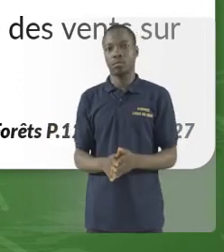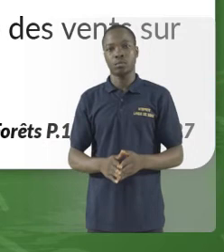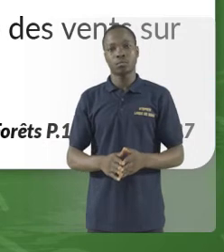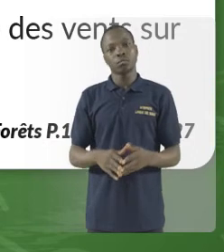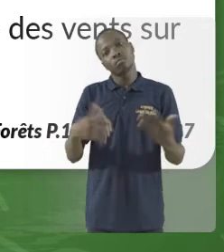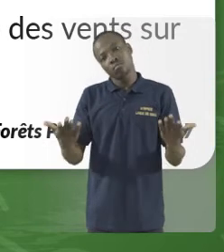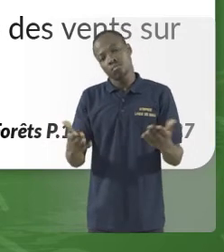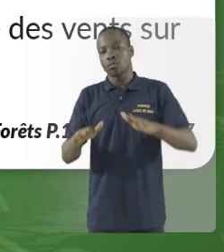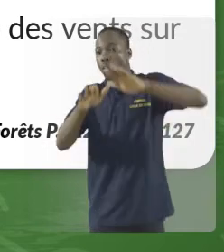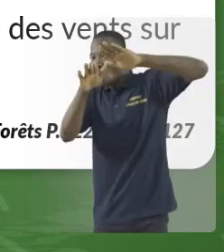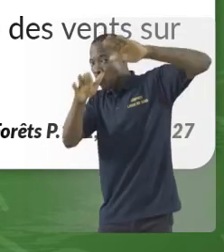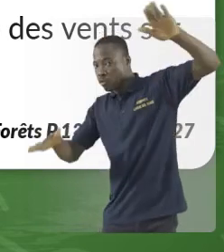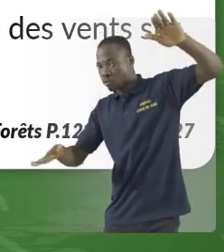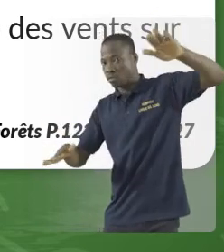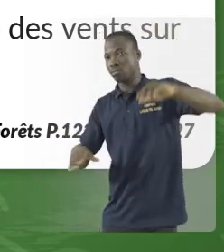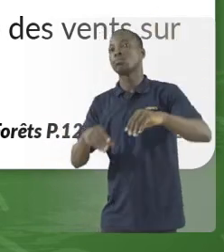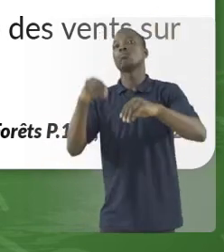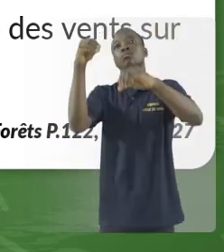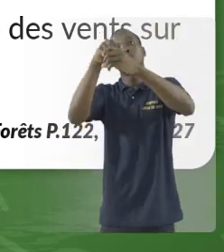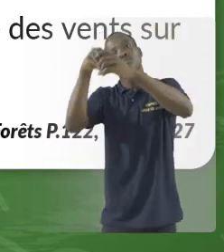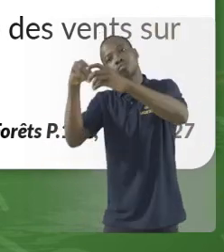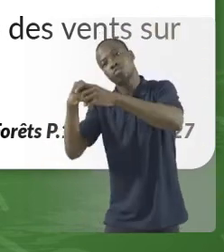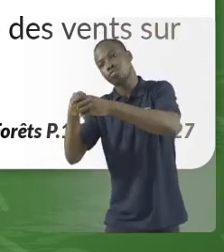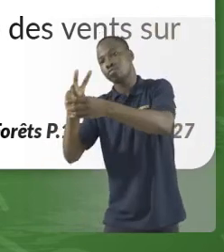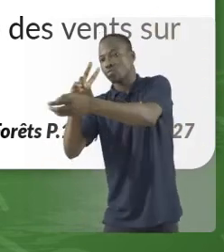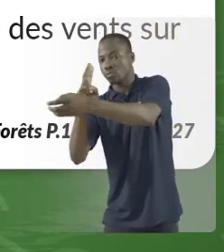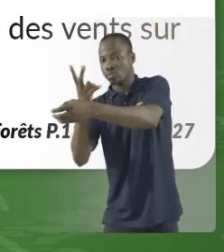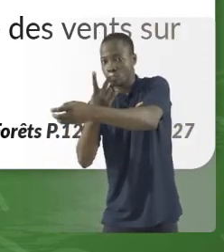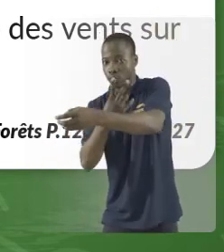réaliser des terrassements. Le paillage des